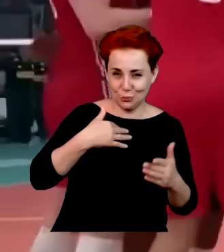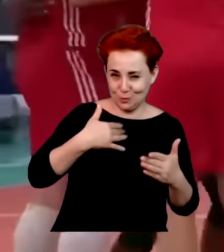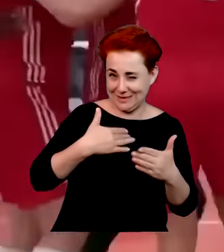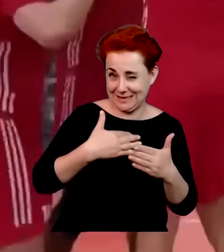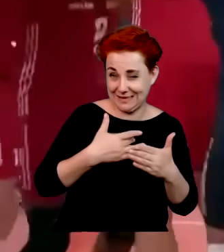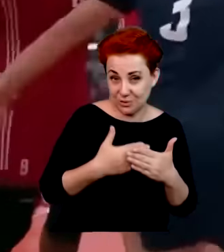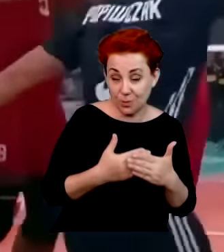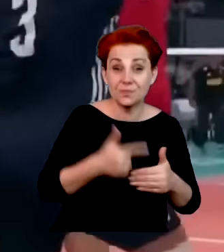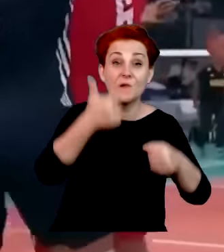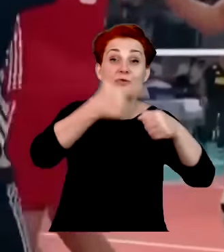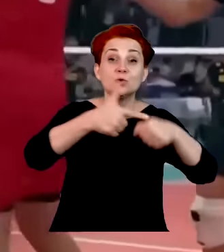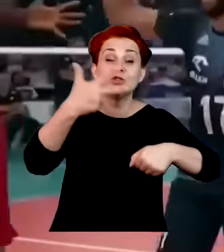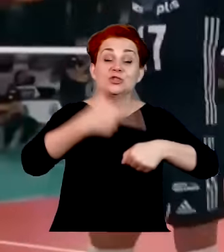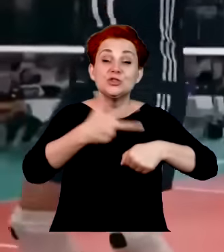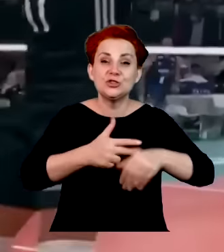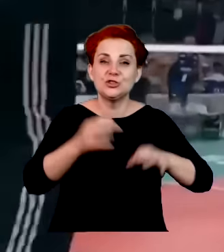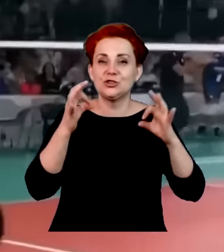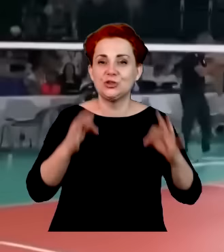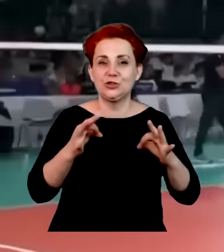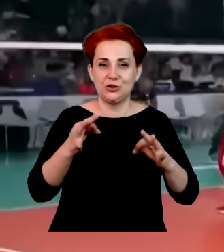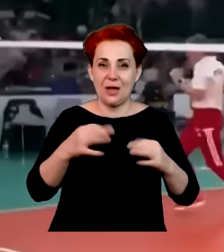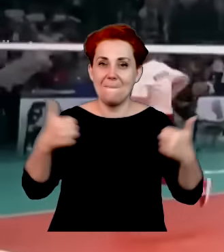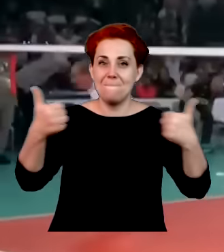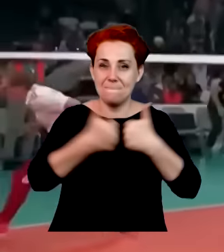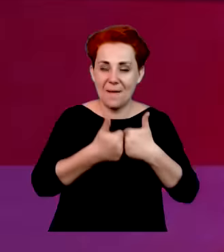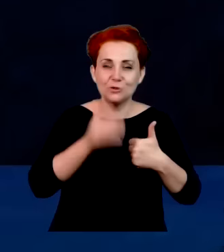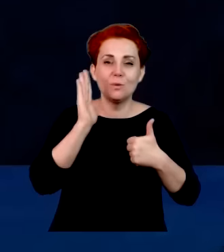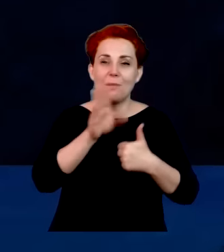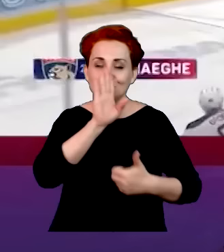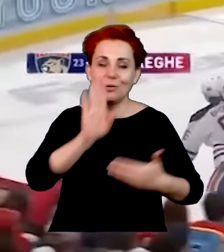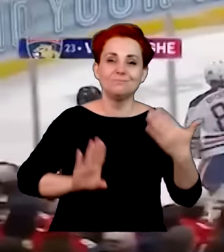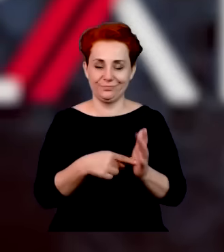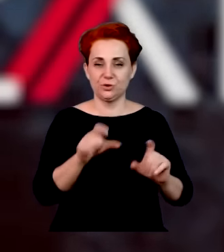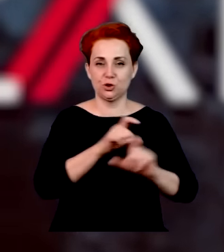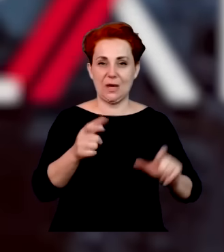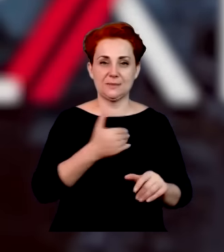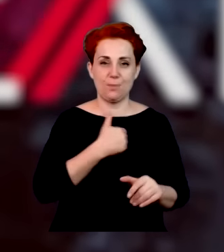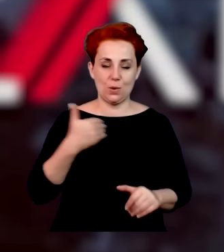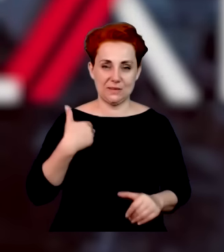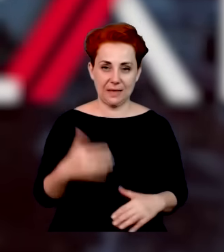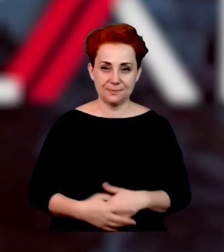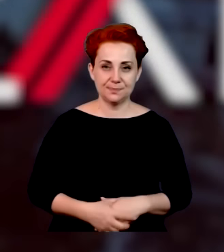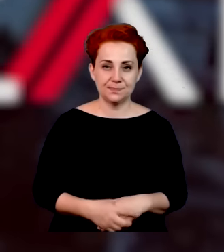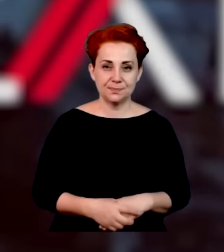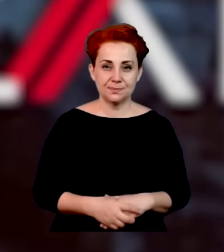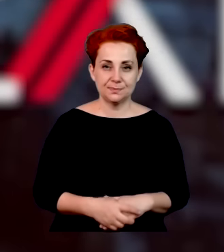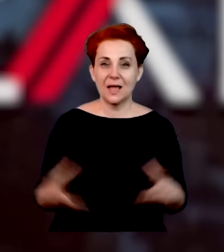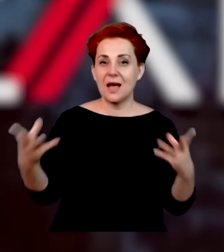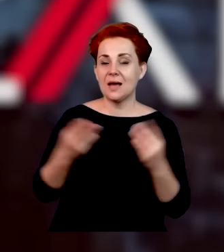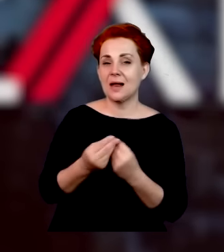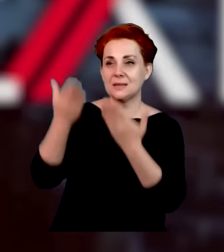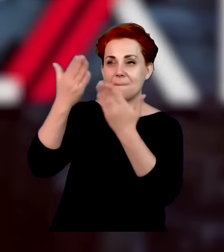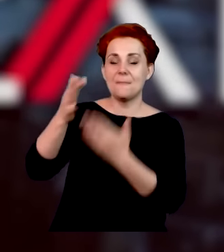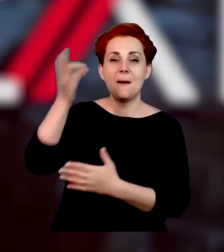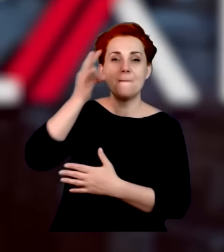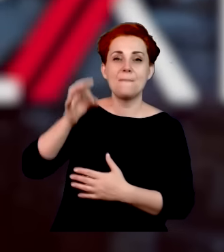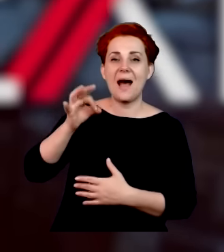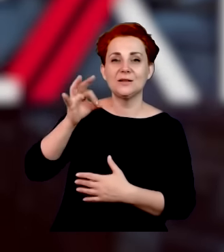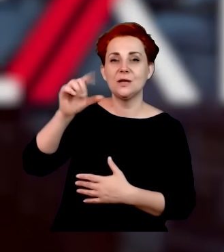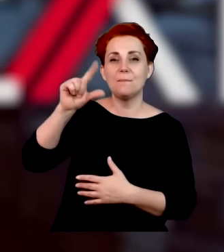o 20:30 w meczu na szczycie zmierzą się z reprezentacją Włoch. Z panią Krystyną Pawłowicz, sędzią